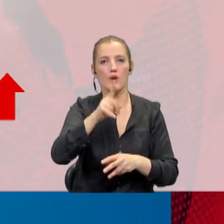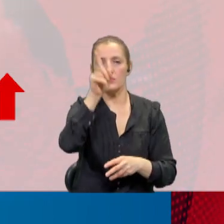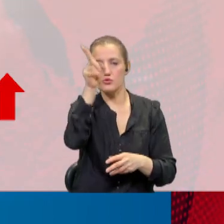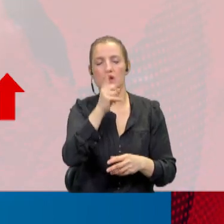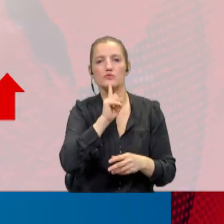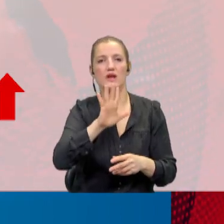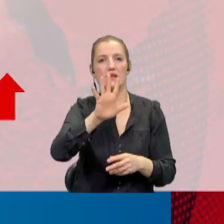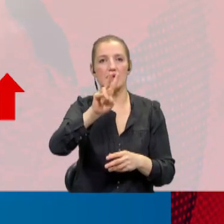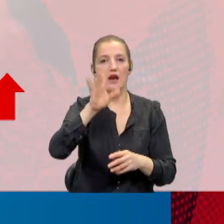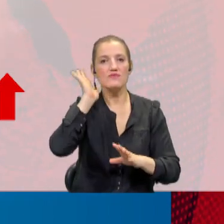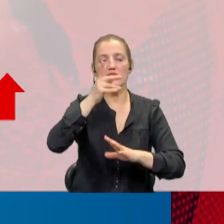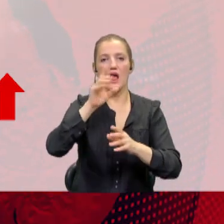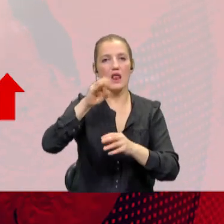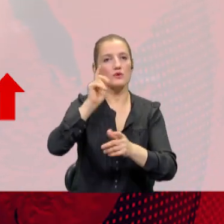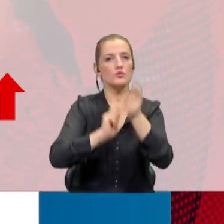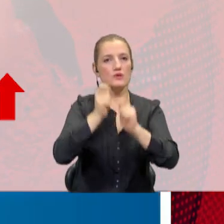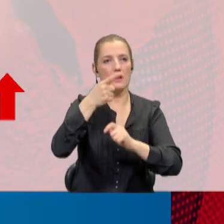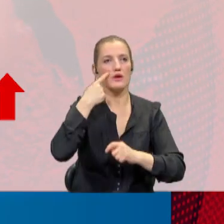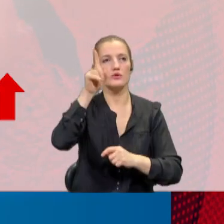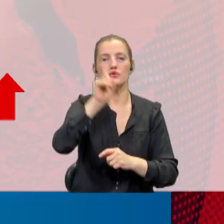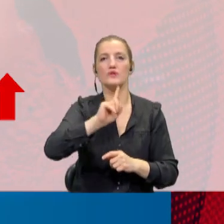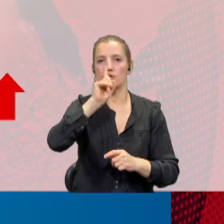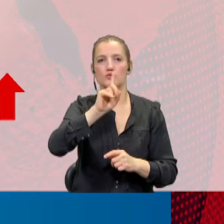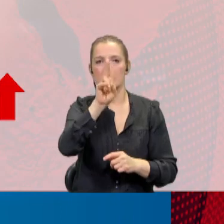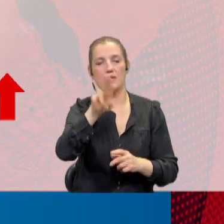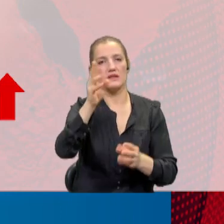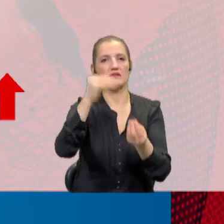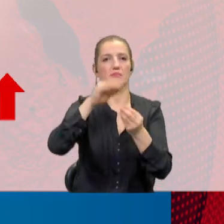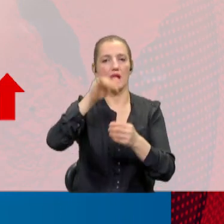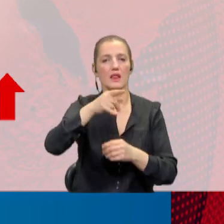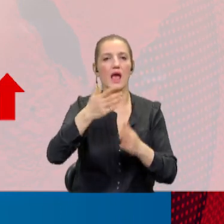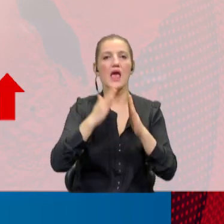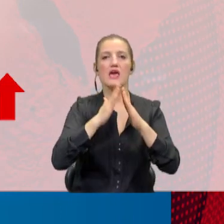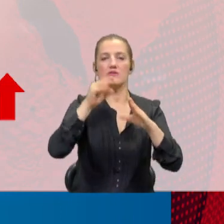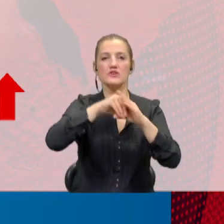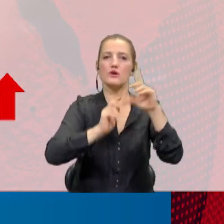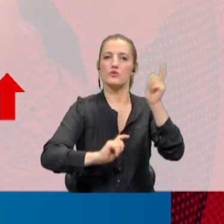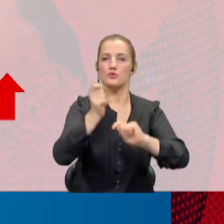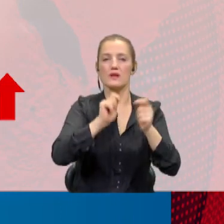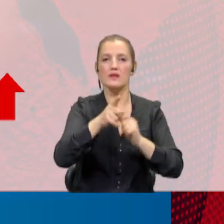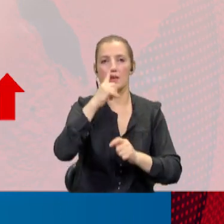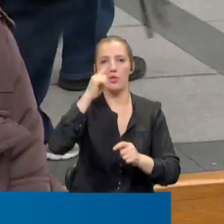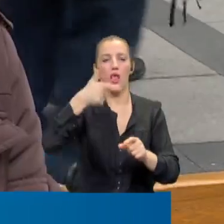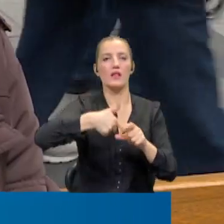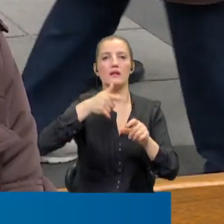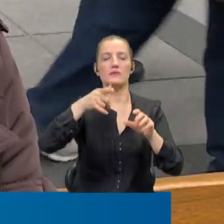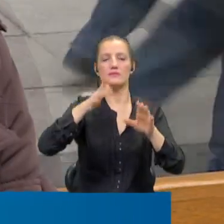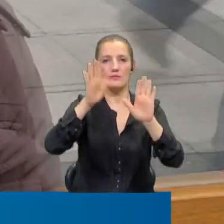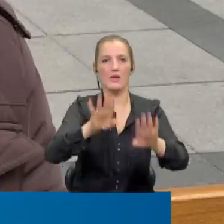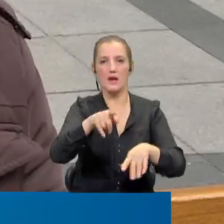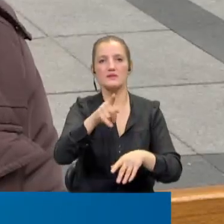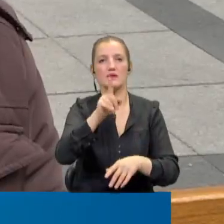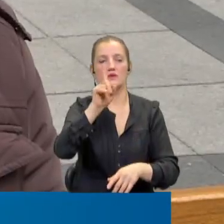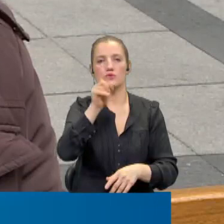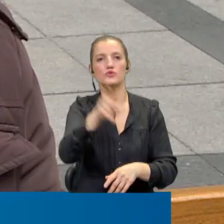tüketene yüzde 127 zam geldi evlerde tüketilen doğalgaz sa yüzde yirmi beş daha pahalı artık afaki bir